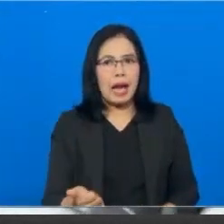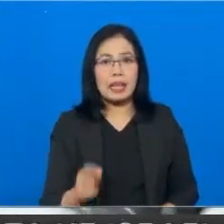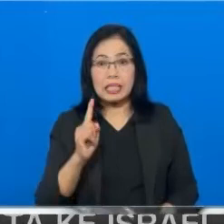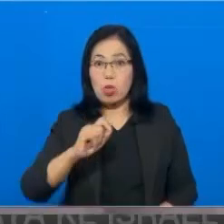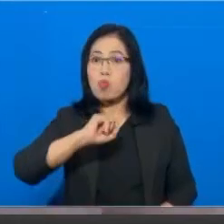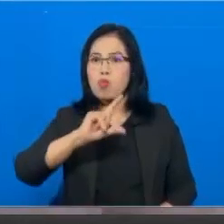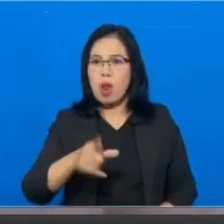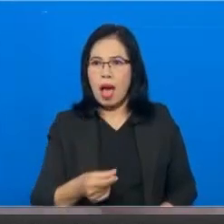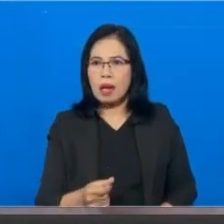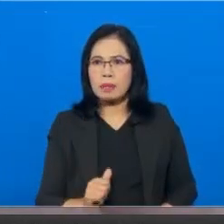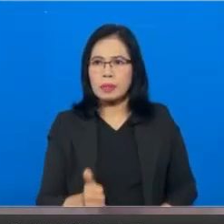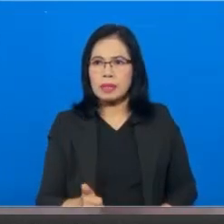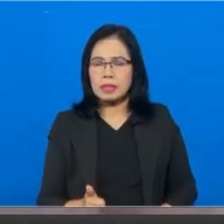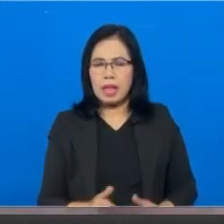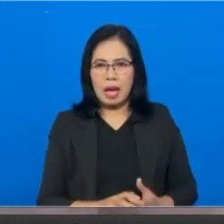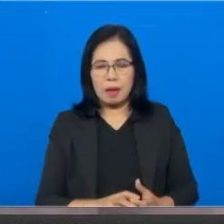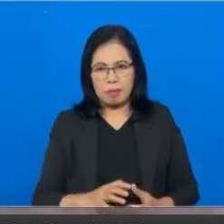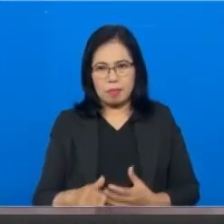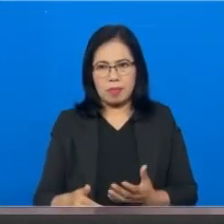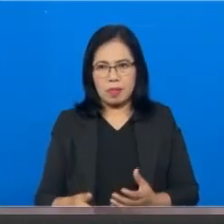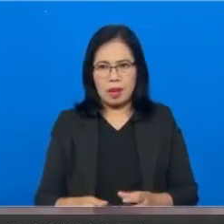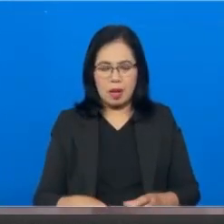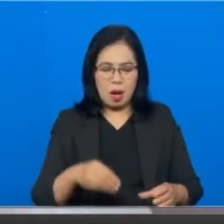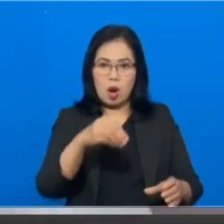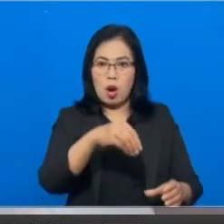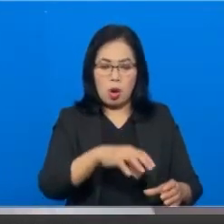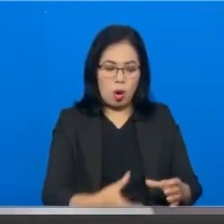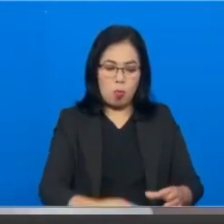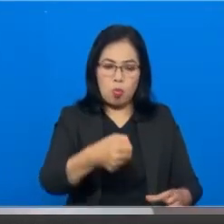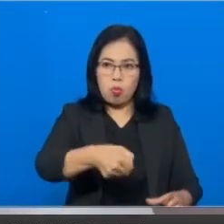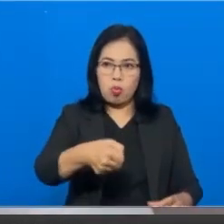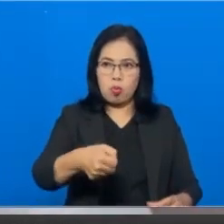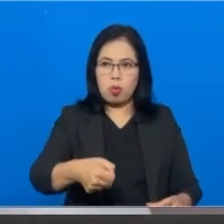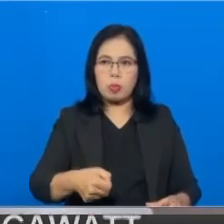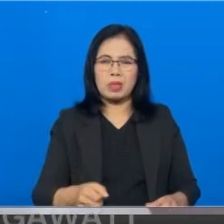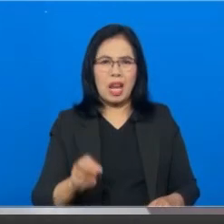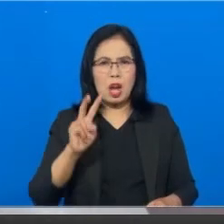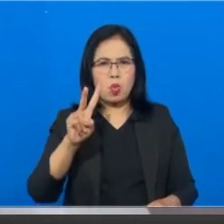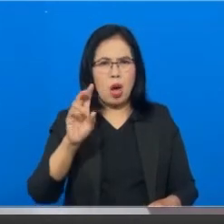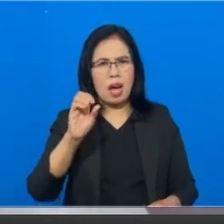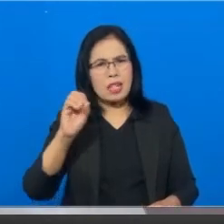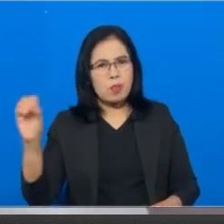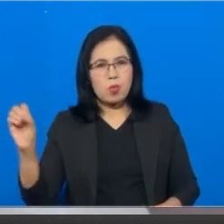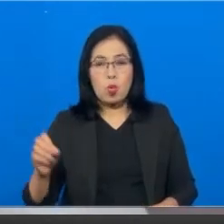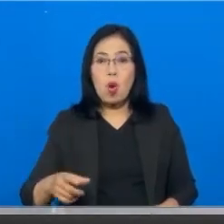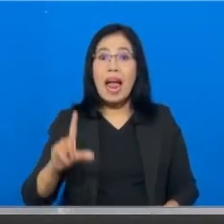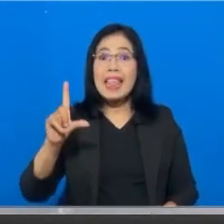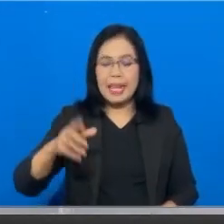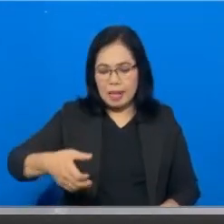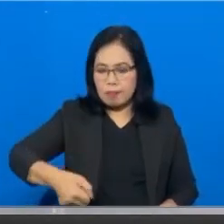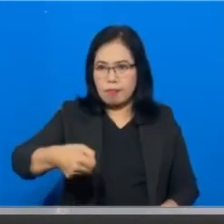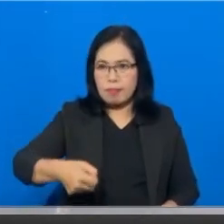Desa Sukowiono mampu memproduksi pupuk mol sebanyak 1.500 hingga 2.000 liter. Untuk 1 liter pupuk mol cair